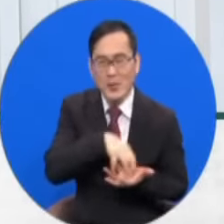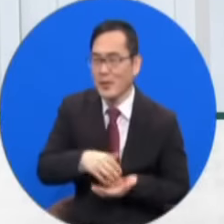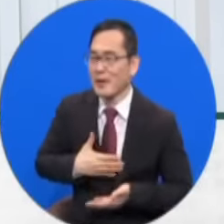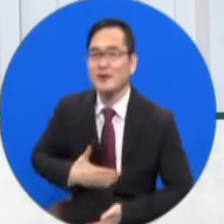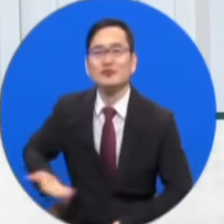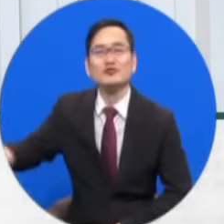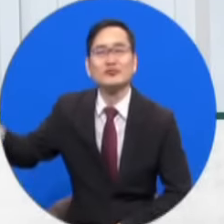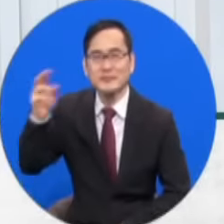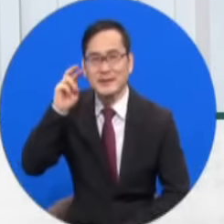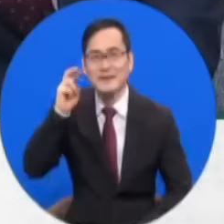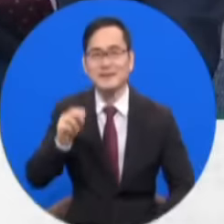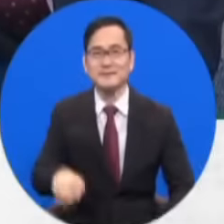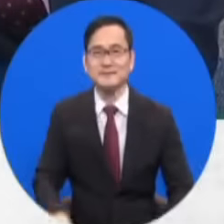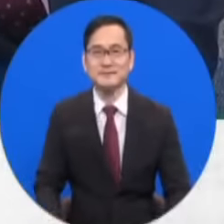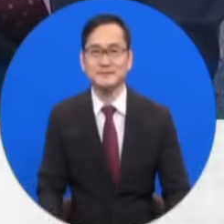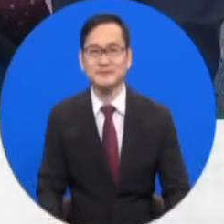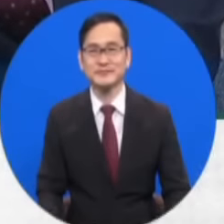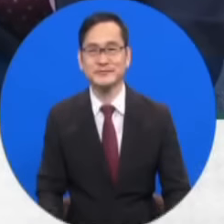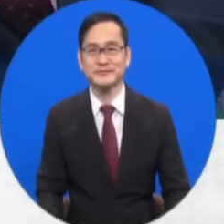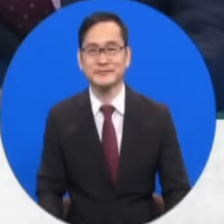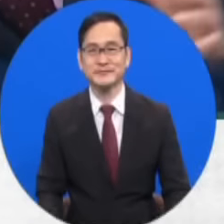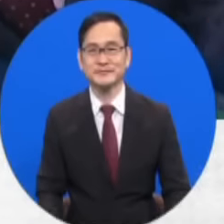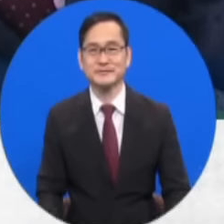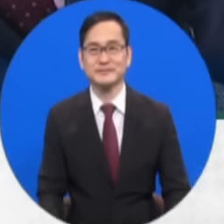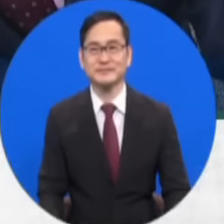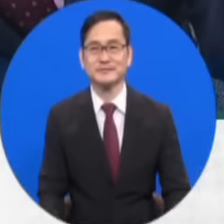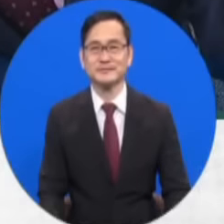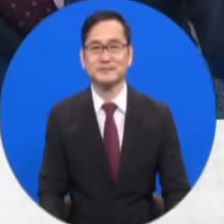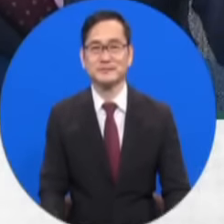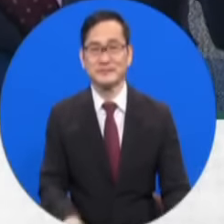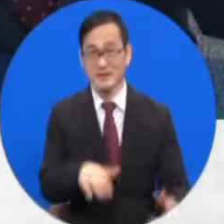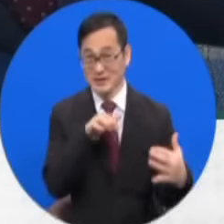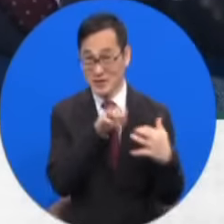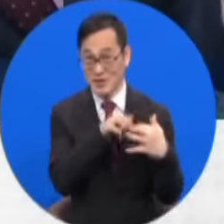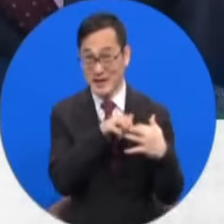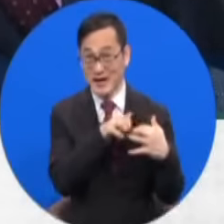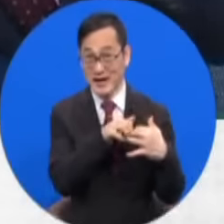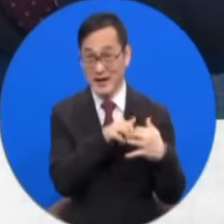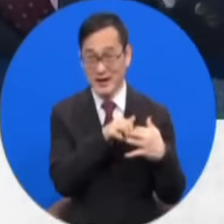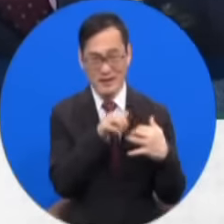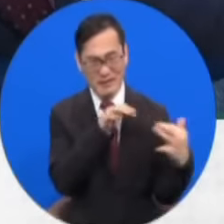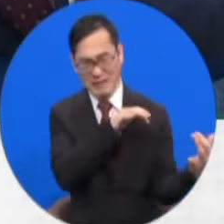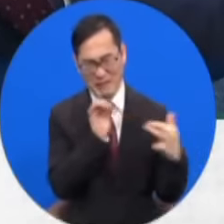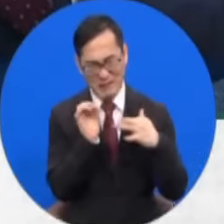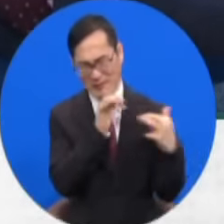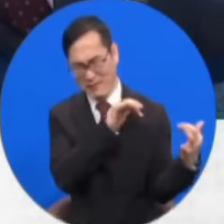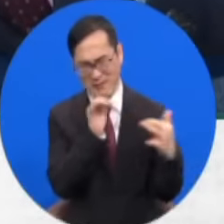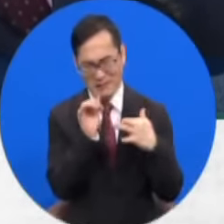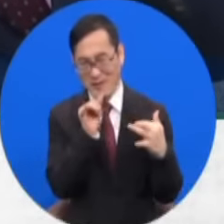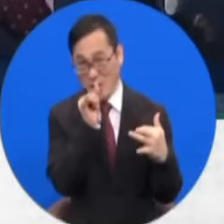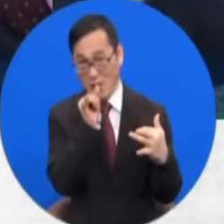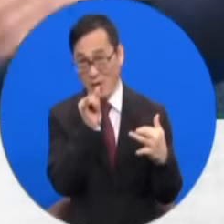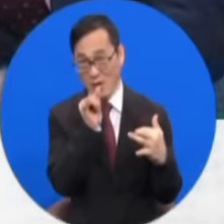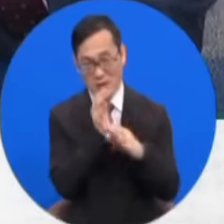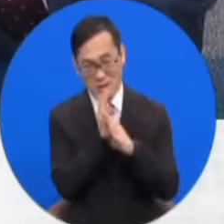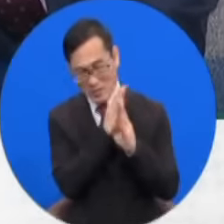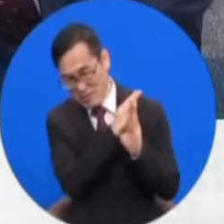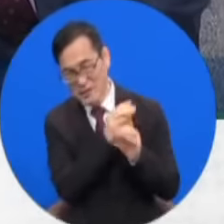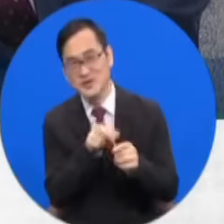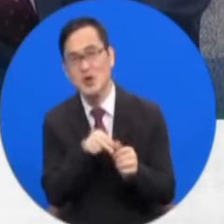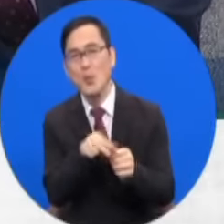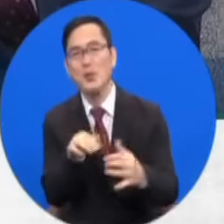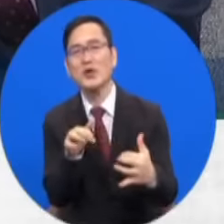거고요네 그거는 결국은 정보력 있데 사실 전쟁은 겉으로는 총쏘고 포탄 쏘는 전쟁이지만 보이지 않는 곳에선